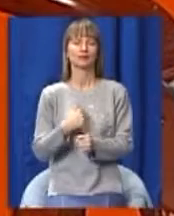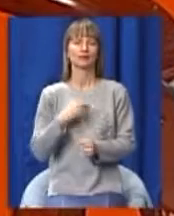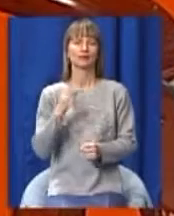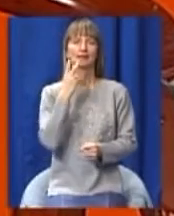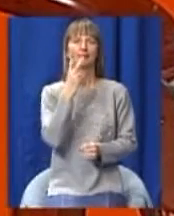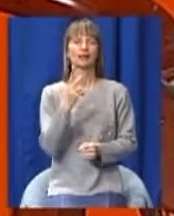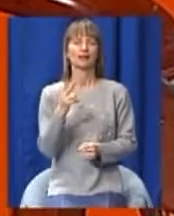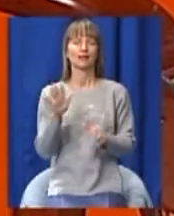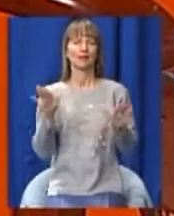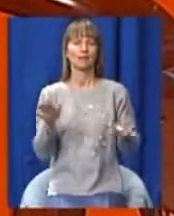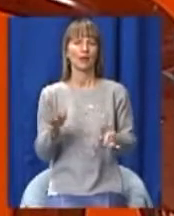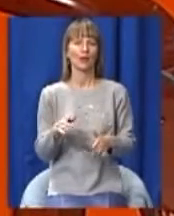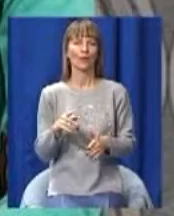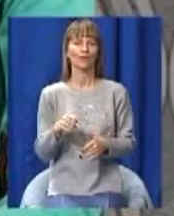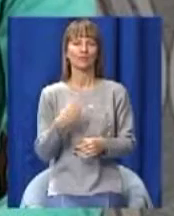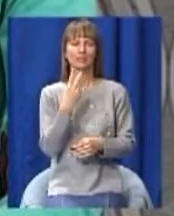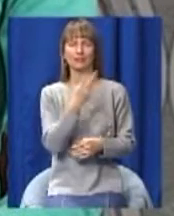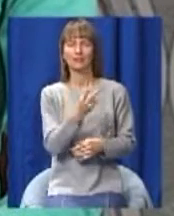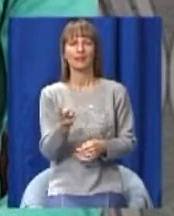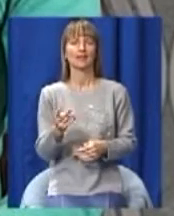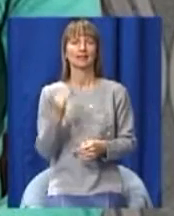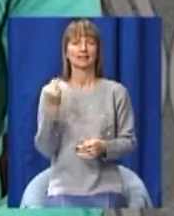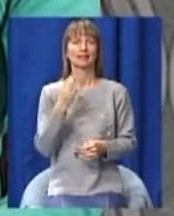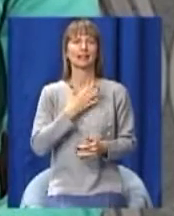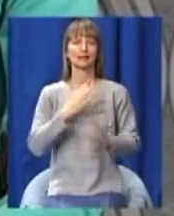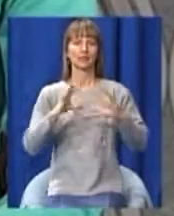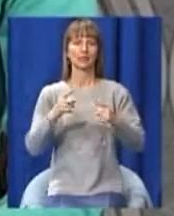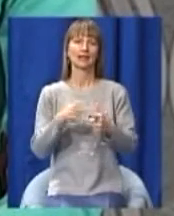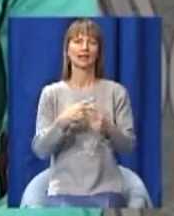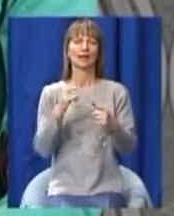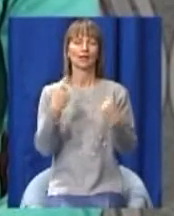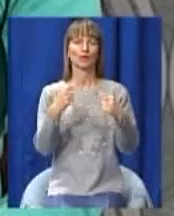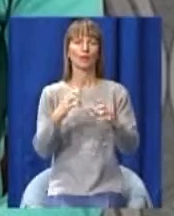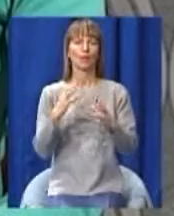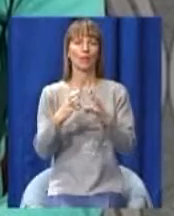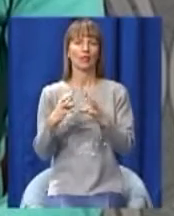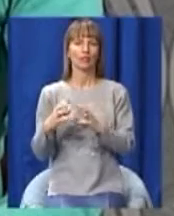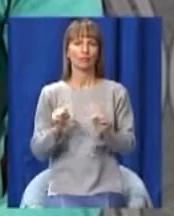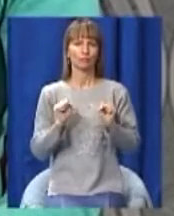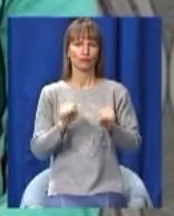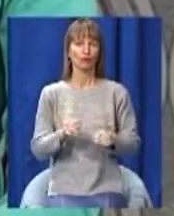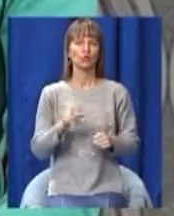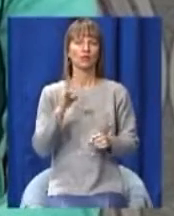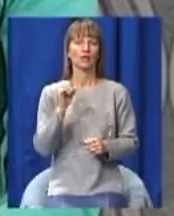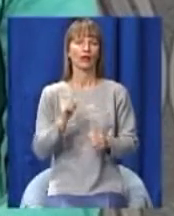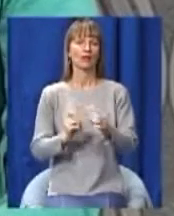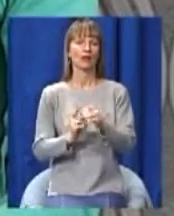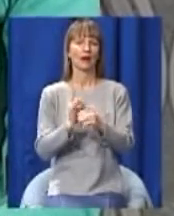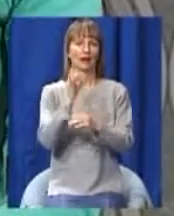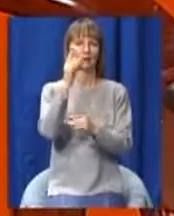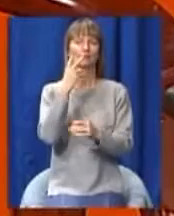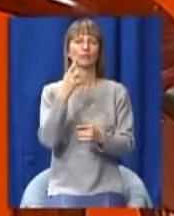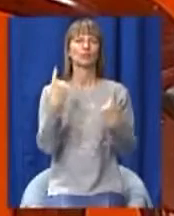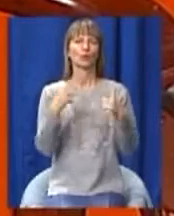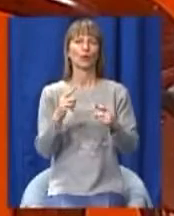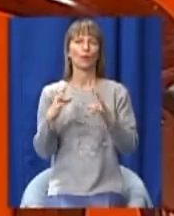Смотрела планету. Тобі було б цікаво, напевно, подивитися да. на нашу планету чи на інші планети. Да. А як ти думаєш, можна на ракеті полетіти на іншу